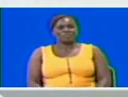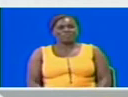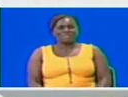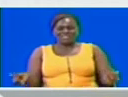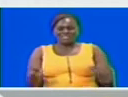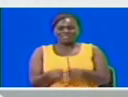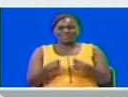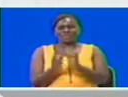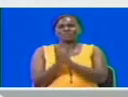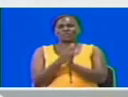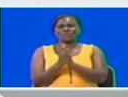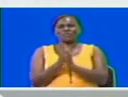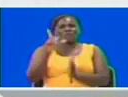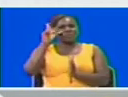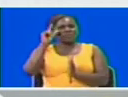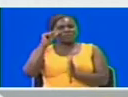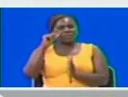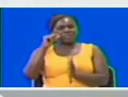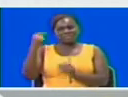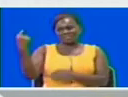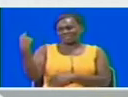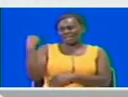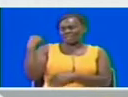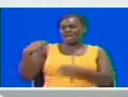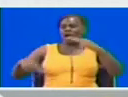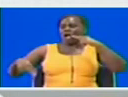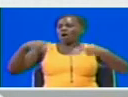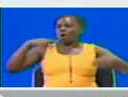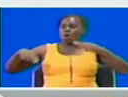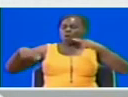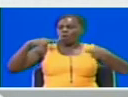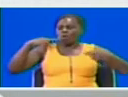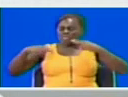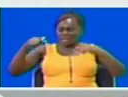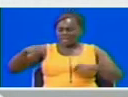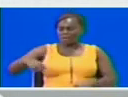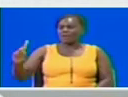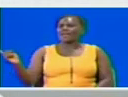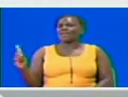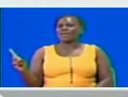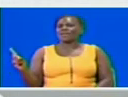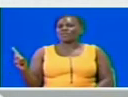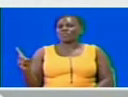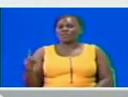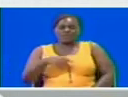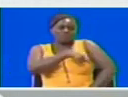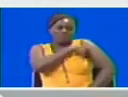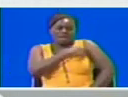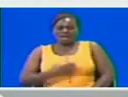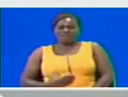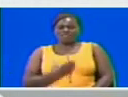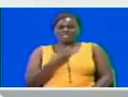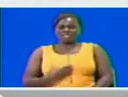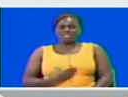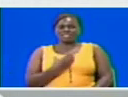Tukisalia na hayo, sasa tupate picha za mbwembwe za hapo jana katika hoteli ya kifahari ya Kempinski hapa Nairobi, ambapo mgeni wa heshima kwenye